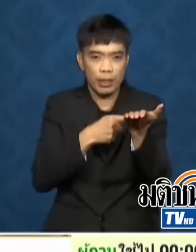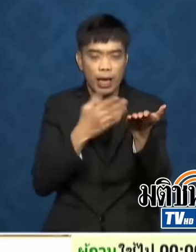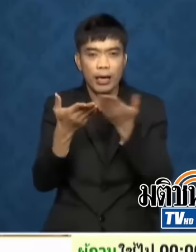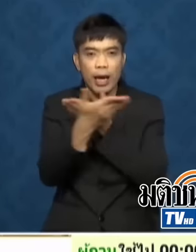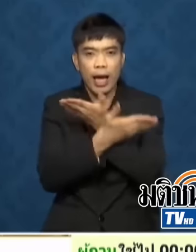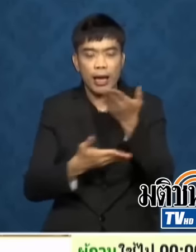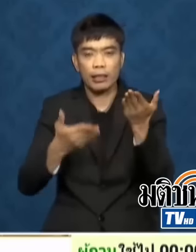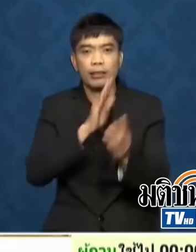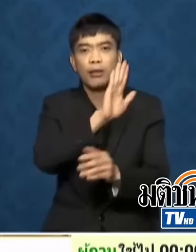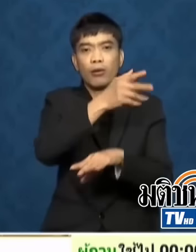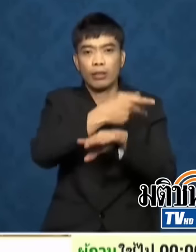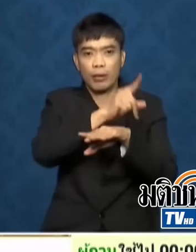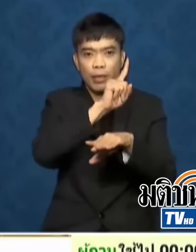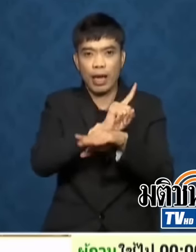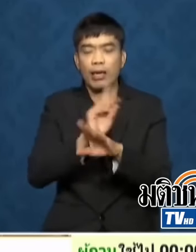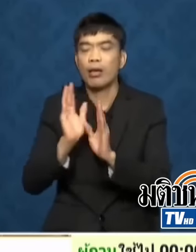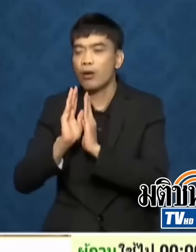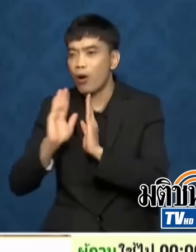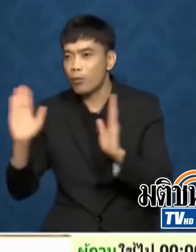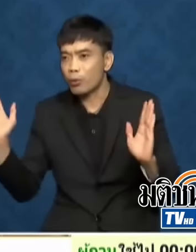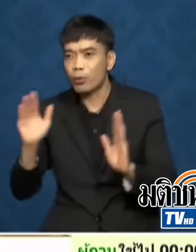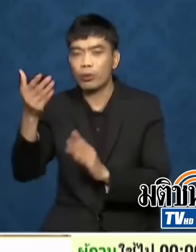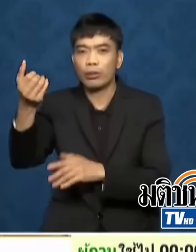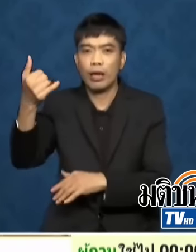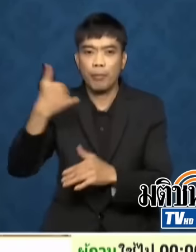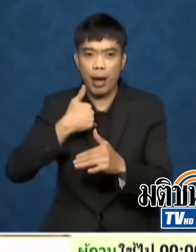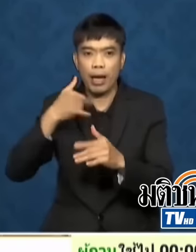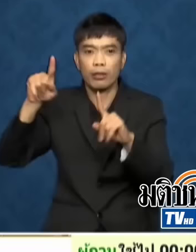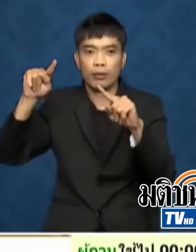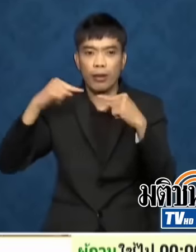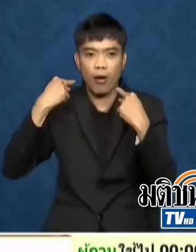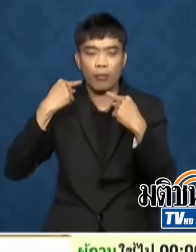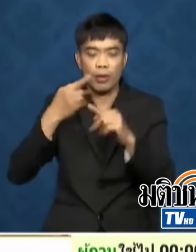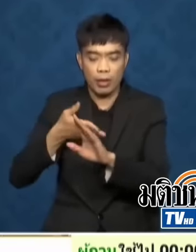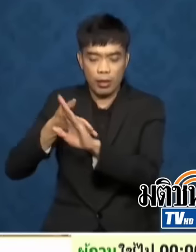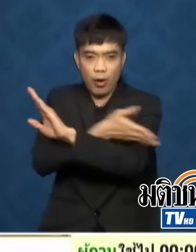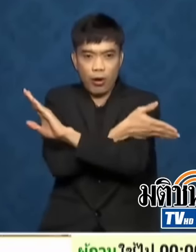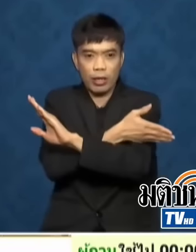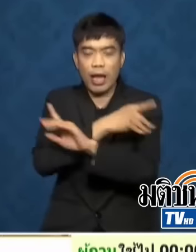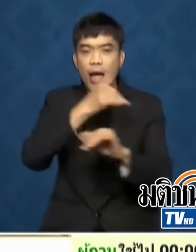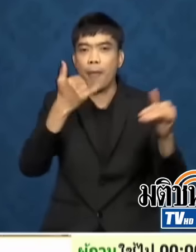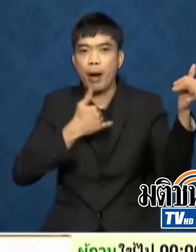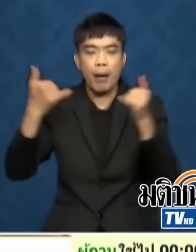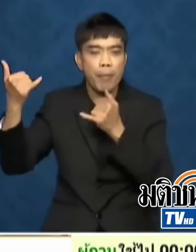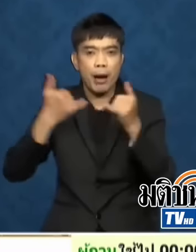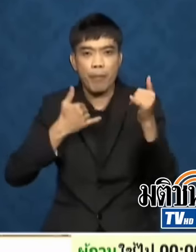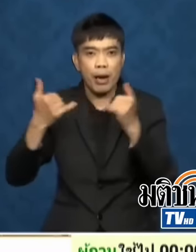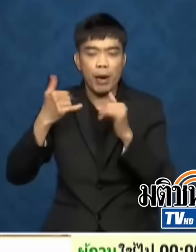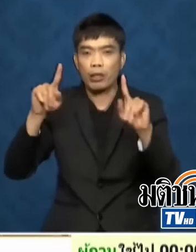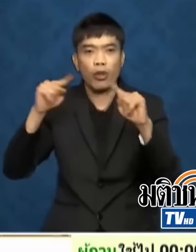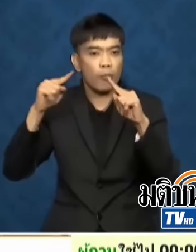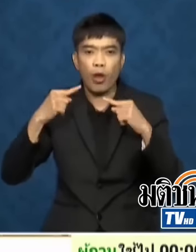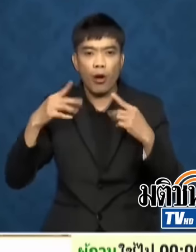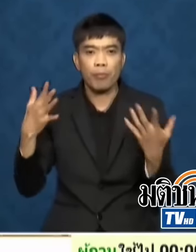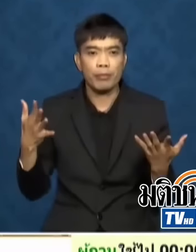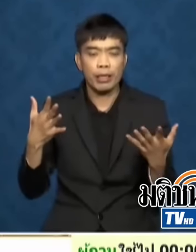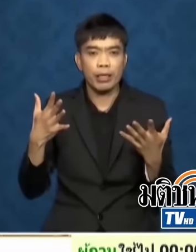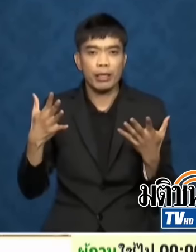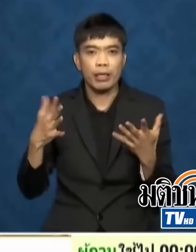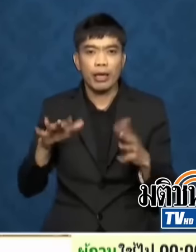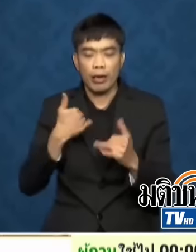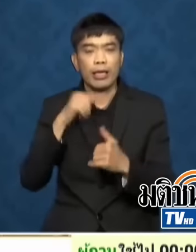ครับที่มาตอบกระทู้แต่ก่อนที่จะมาถึงกระทู้ของผมเนี่ยมีหลายท่านไม่มาตอบจริงๆเรื่องนี้ก็คงต้องแจ้งกับท่านประธานนะครับว่าเราก็คงต้อง